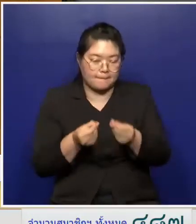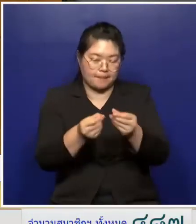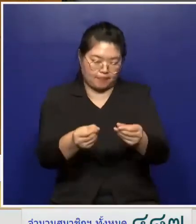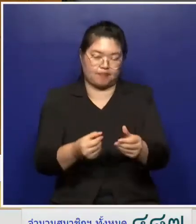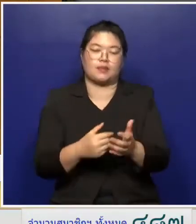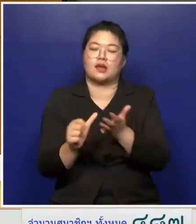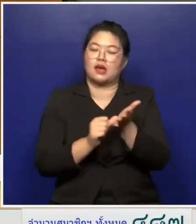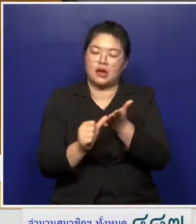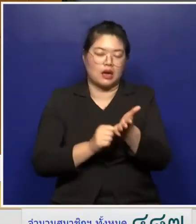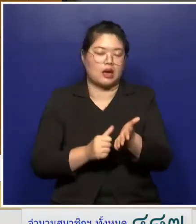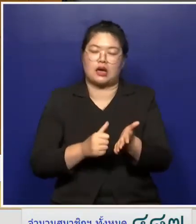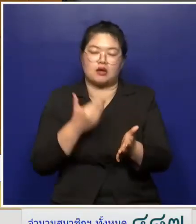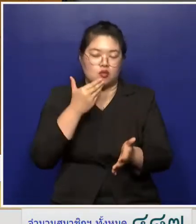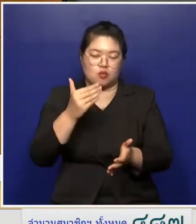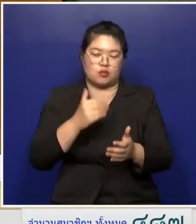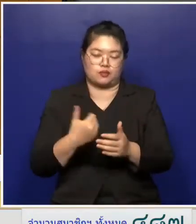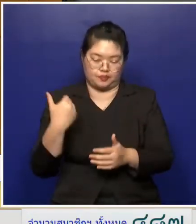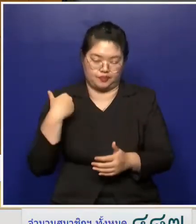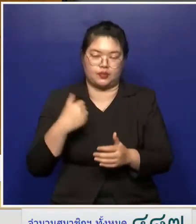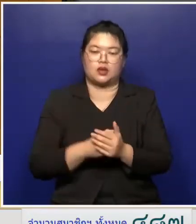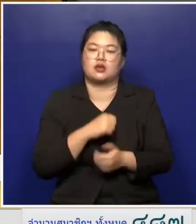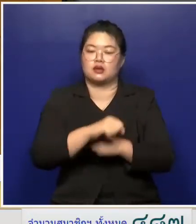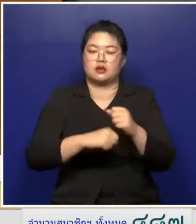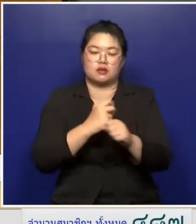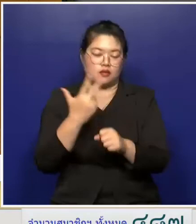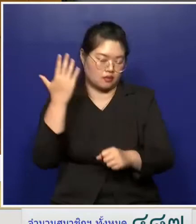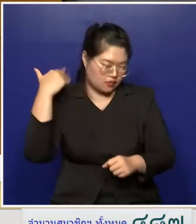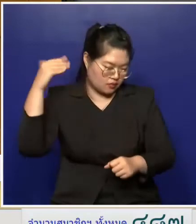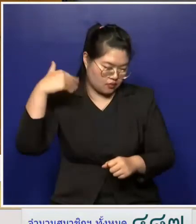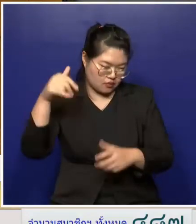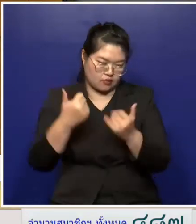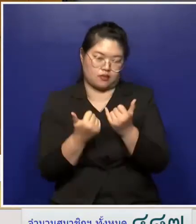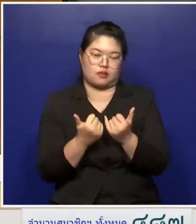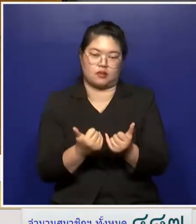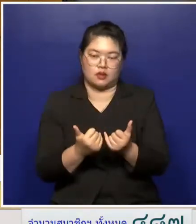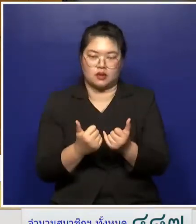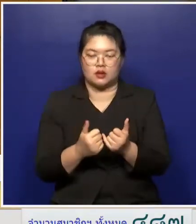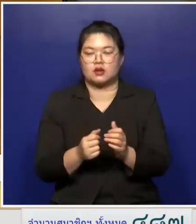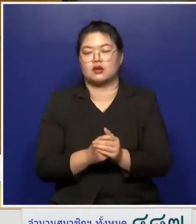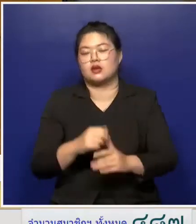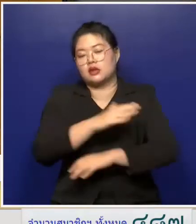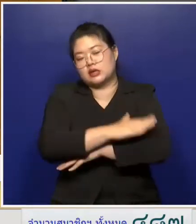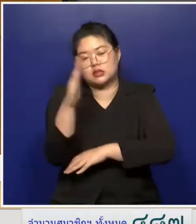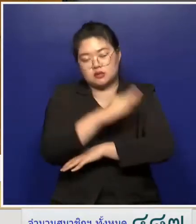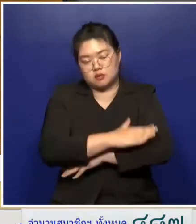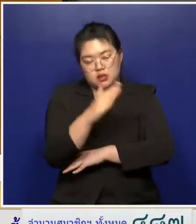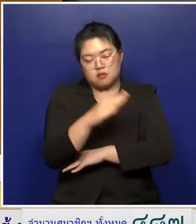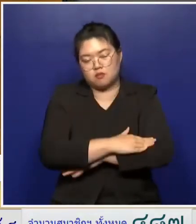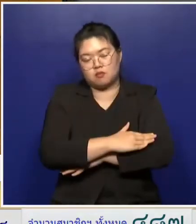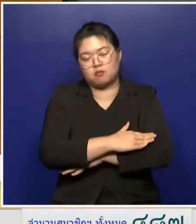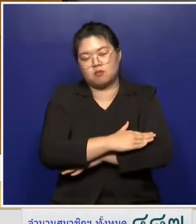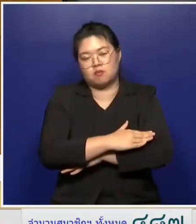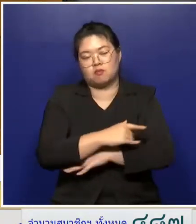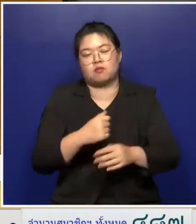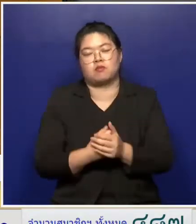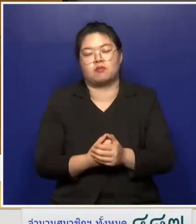ง 3 ปีที่ผ่านมาเรากมีการ เชื่อมโยง สื่อสิ่พิมพ์นัสอถงทั้งสวกลางและพ้อง